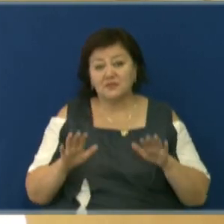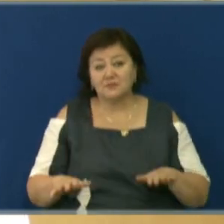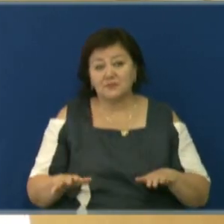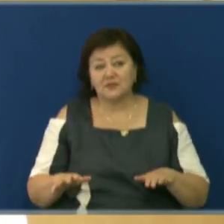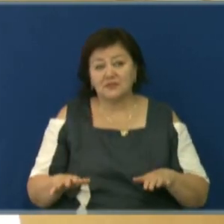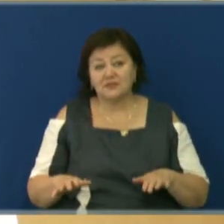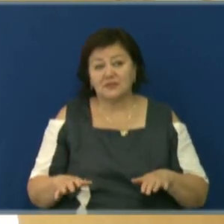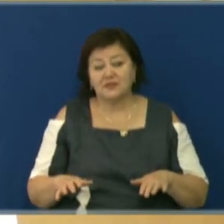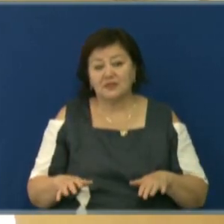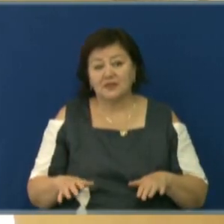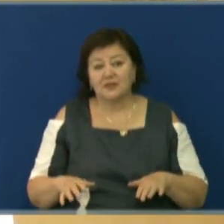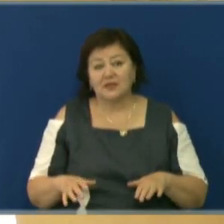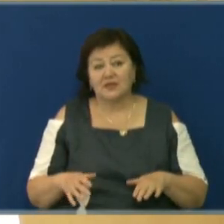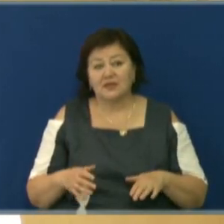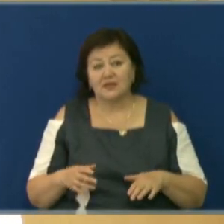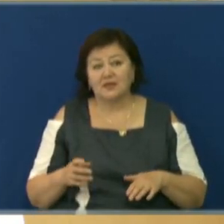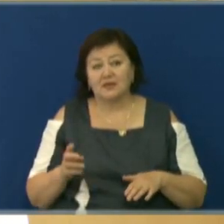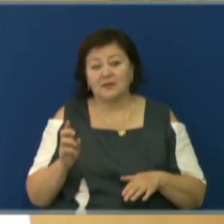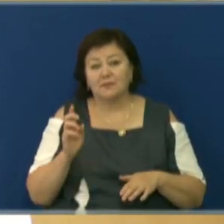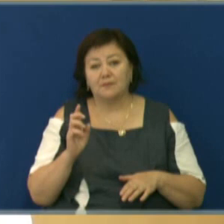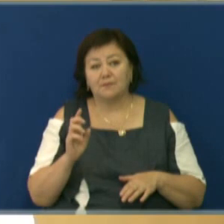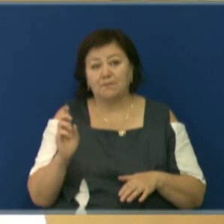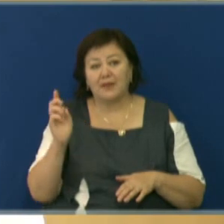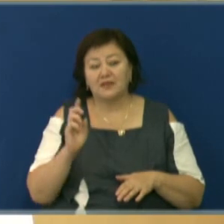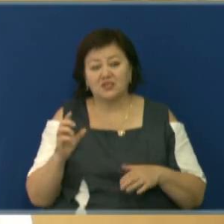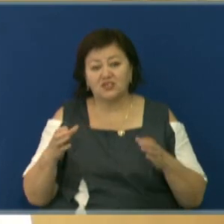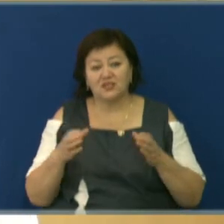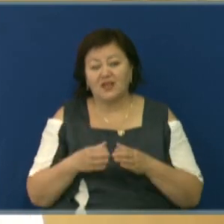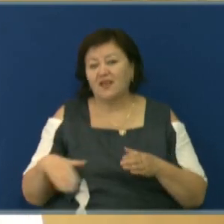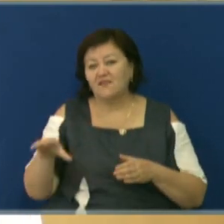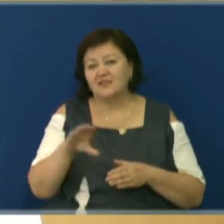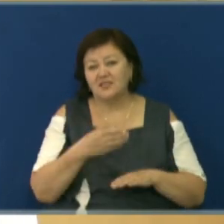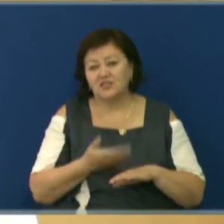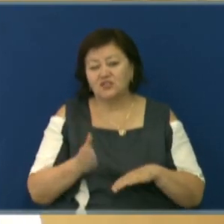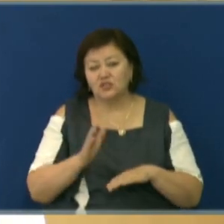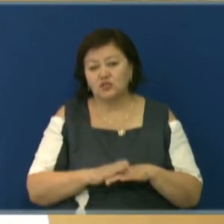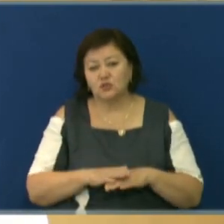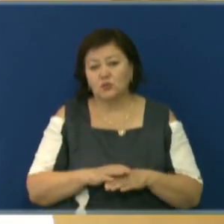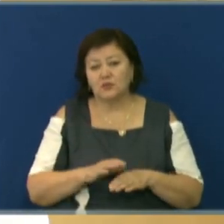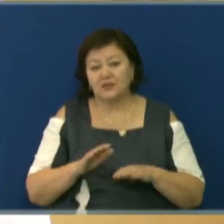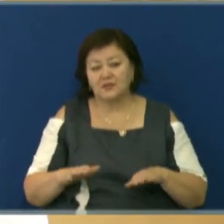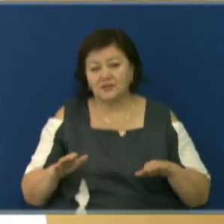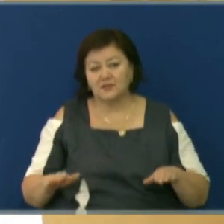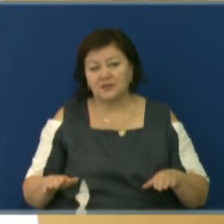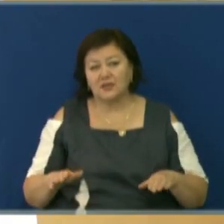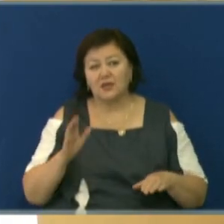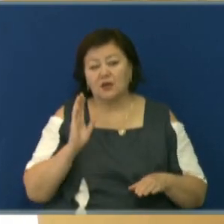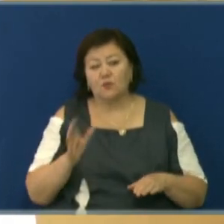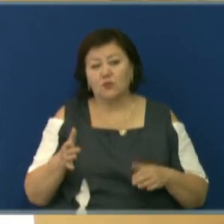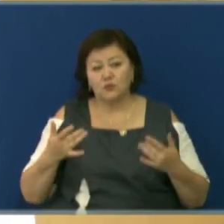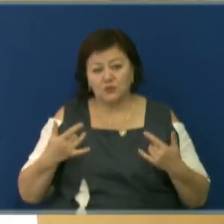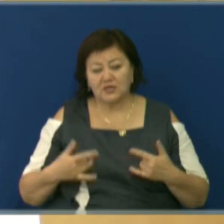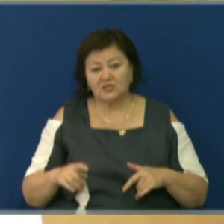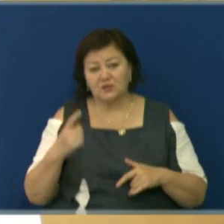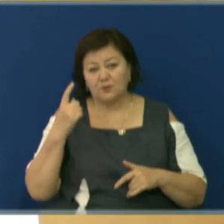развернуто физиологическое отделение. Значит, все тяжелые женщины, дети, группы высокого риска, будет рожать в первом корпусе,